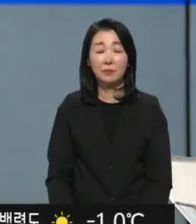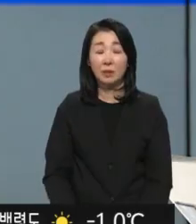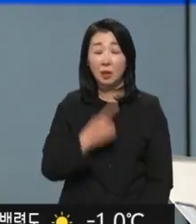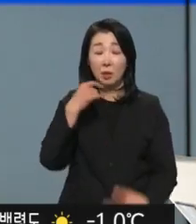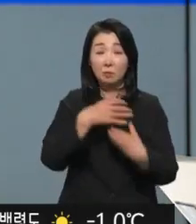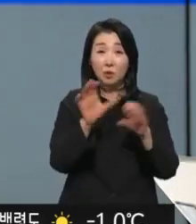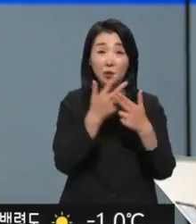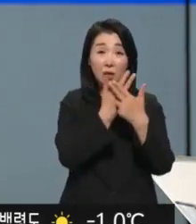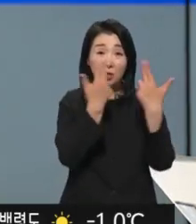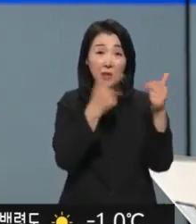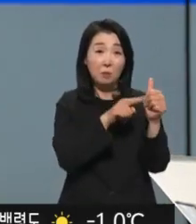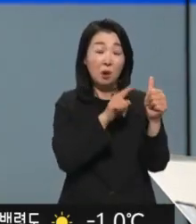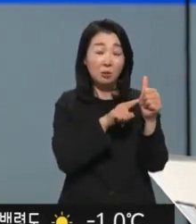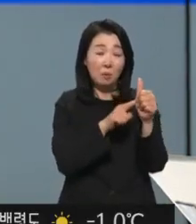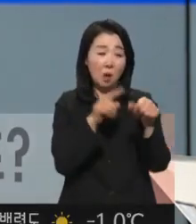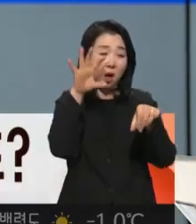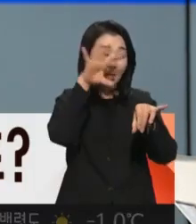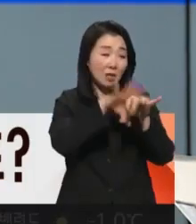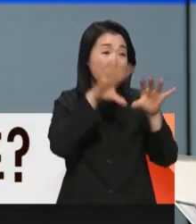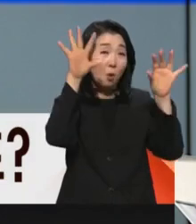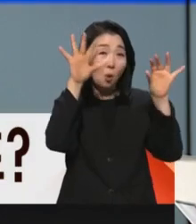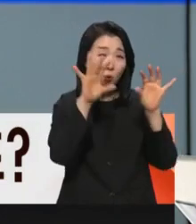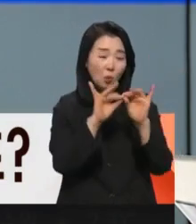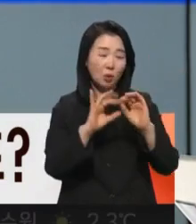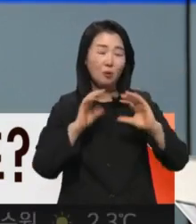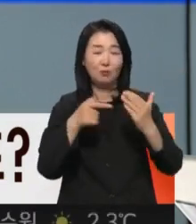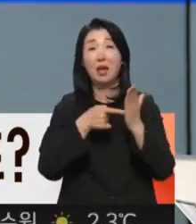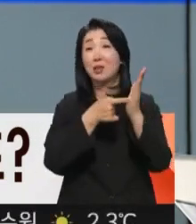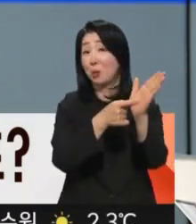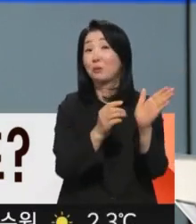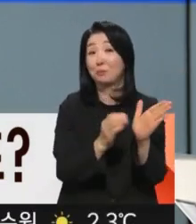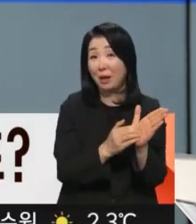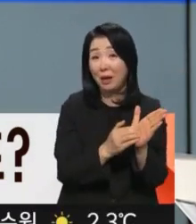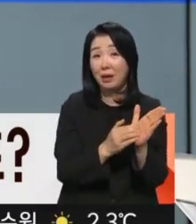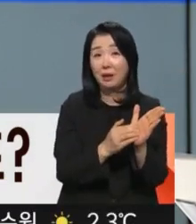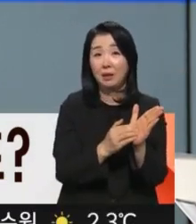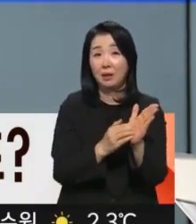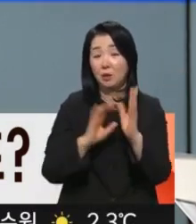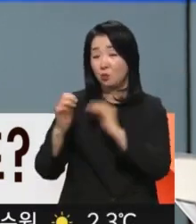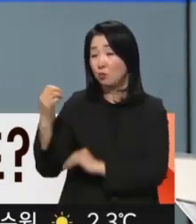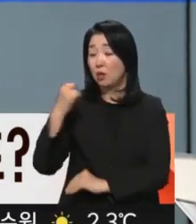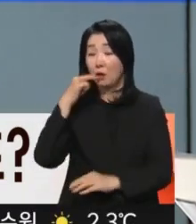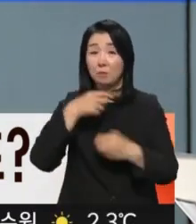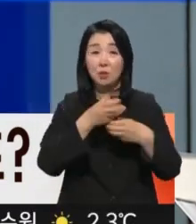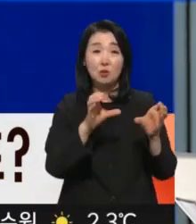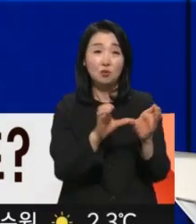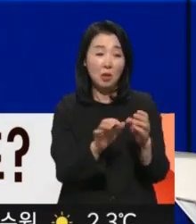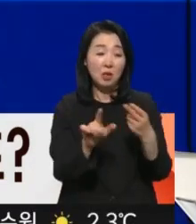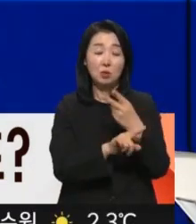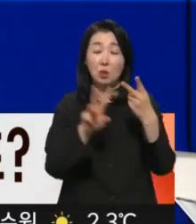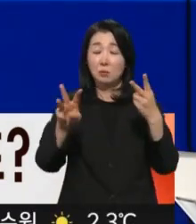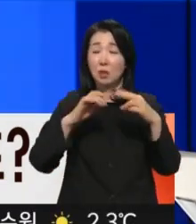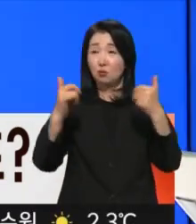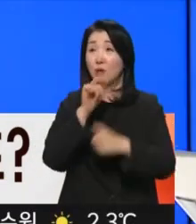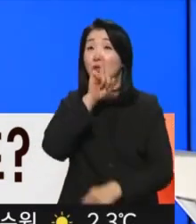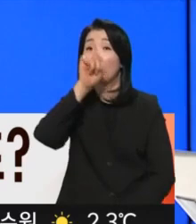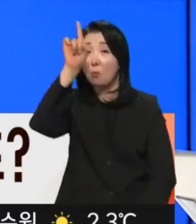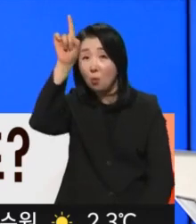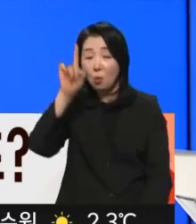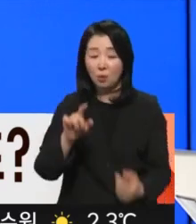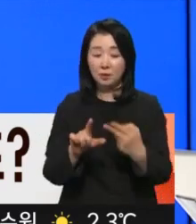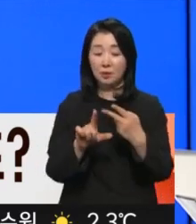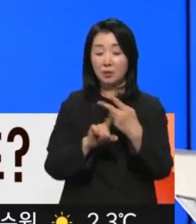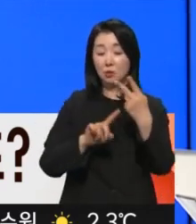민주당 이재명 대표에 대한 체포동의안이 곧 국회에 접수될 걸로 보입니다. 국민의힘과 민주당은 24일 국회에서 보고하고 27일, 그러니까